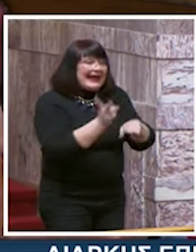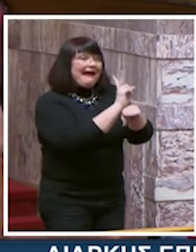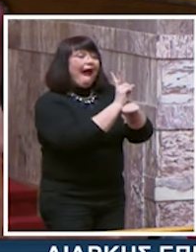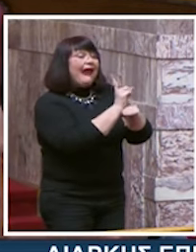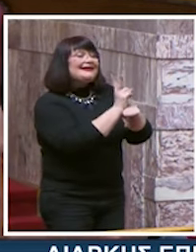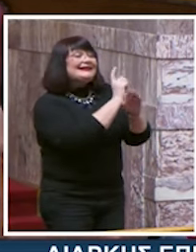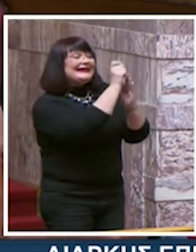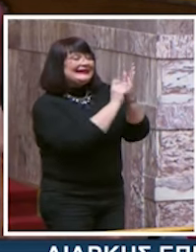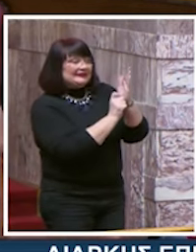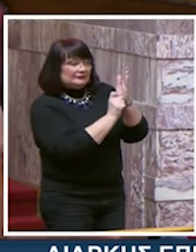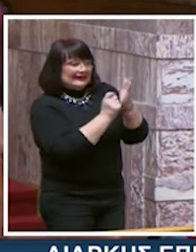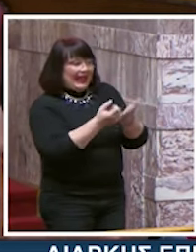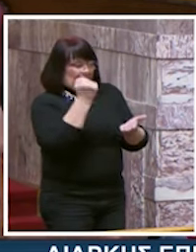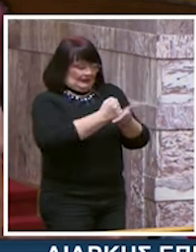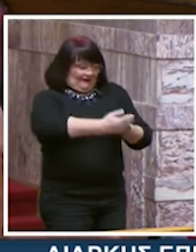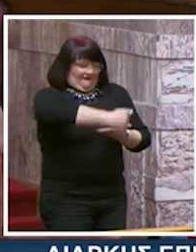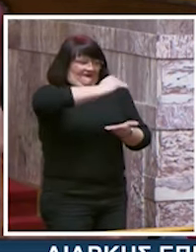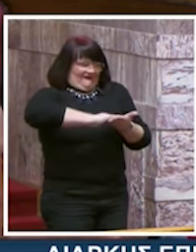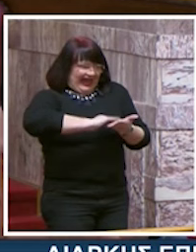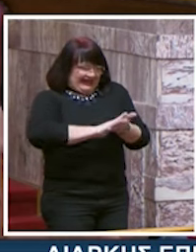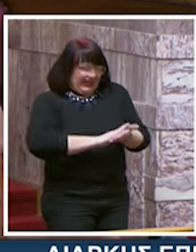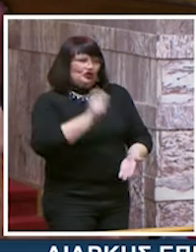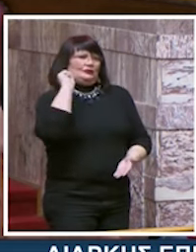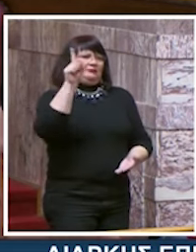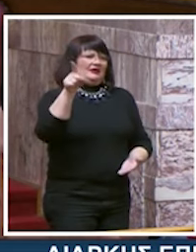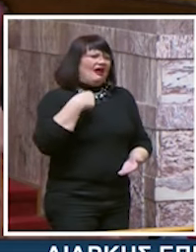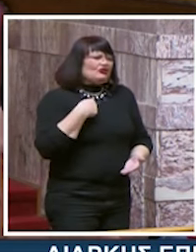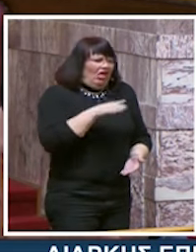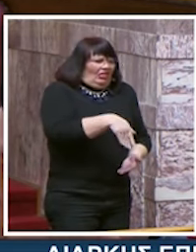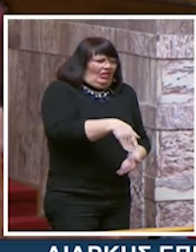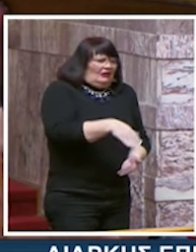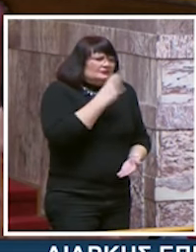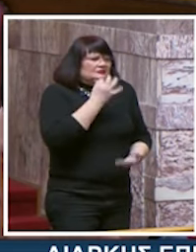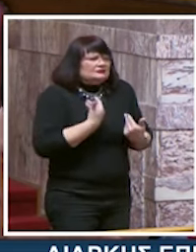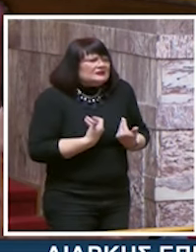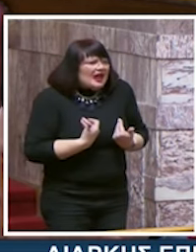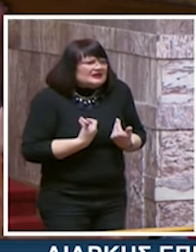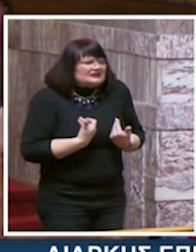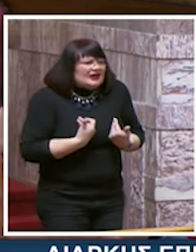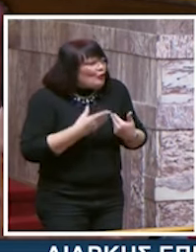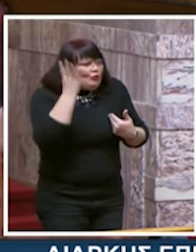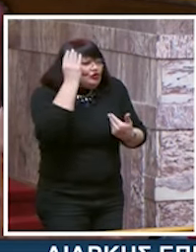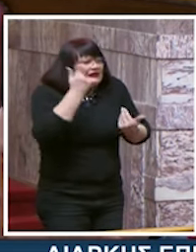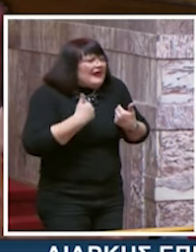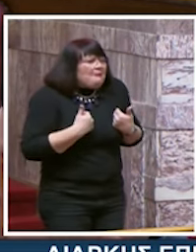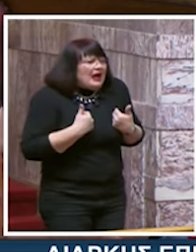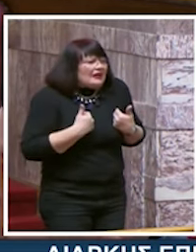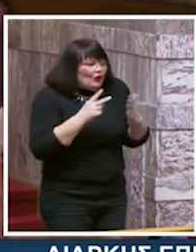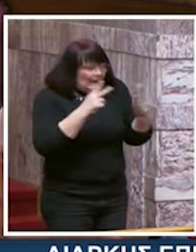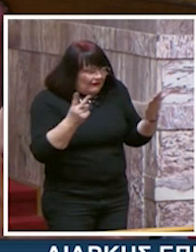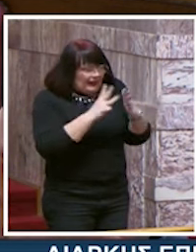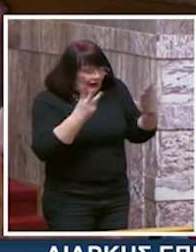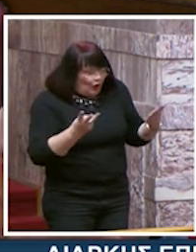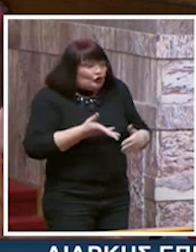η αποστολή του με φάκελο, δηλαδή η πλήρης αποξίωση. Και έτσι, όταν προσπαθούν να σε μάθουν με τέτοιο τρόπο στα 17 και τα